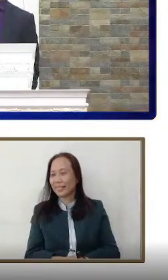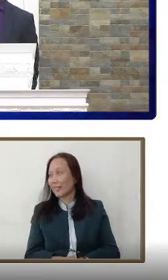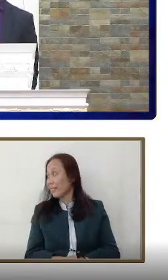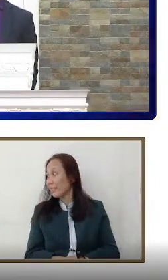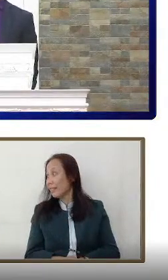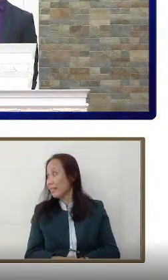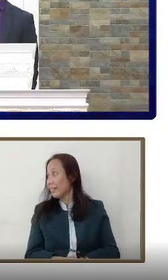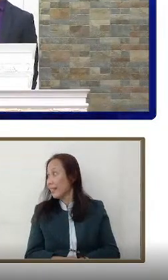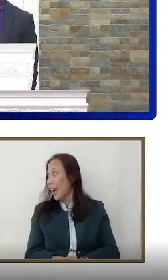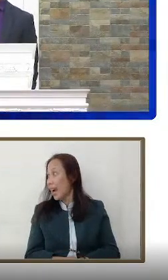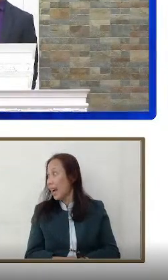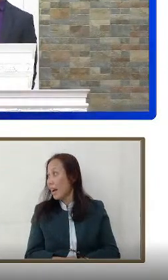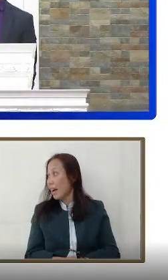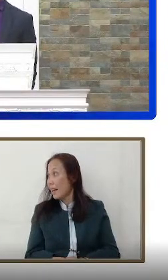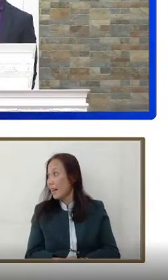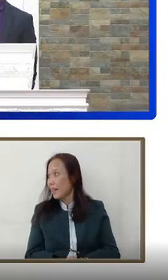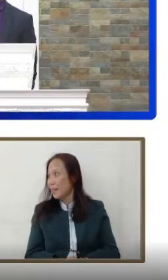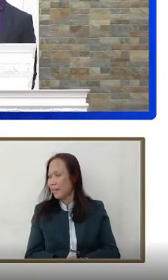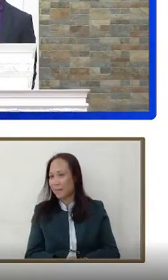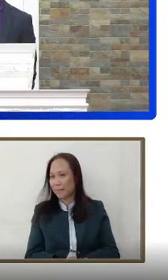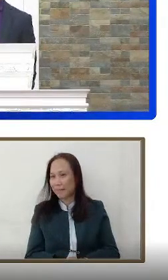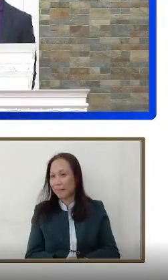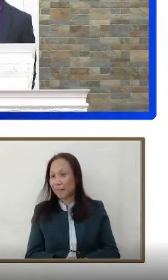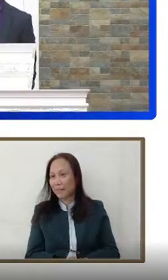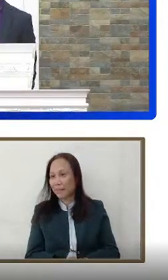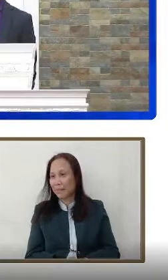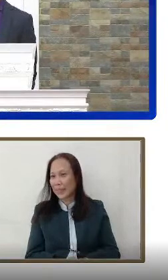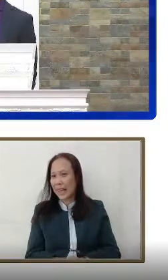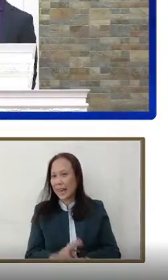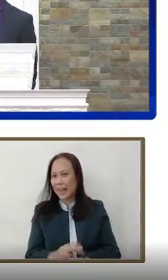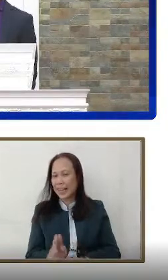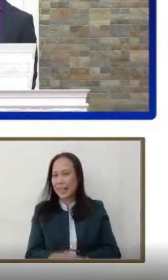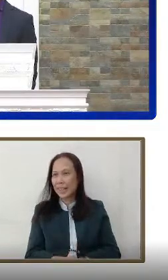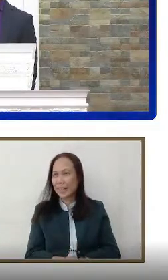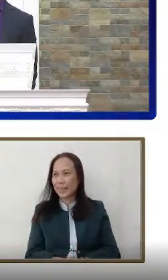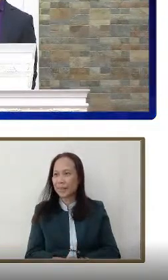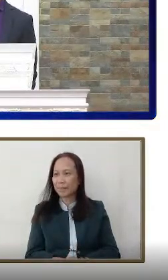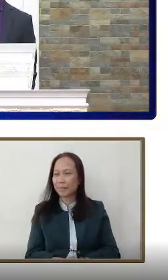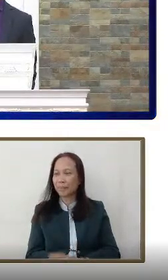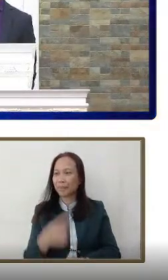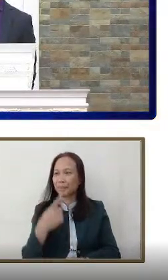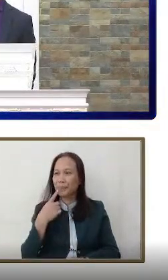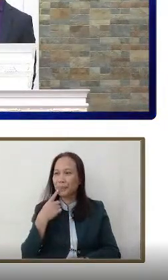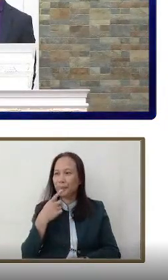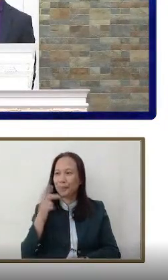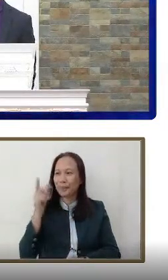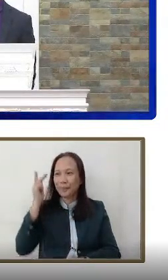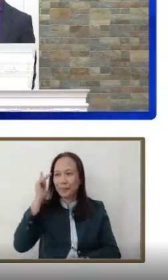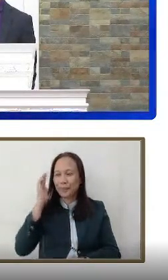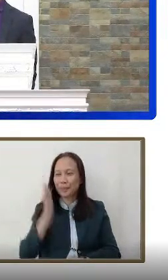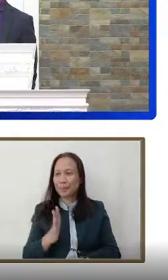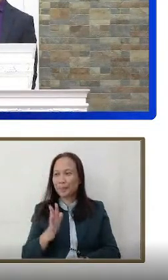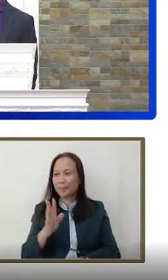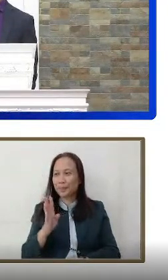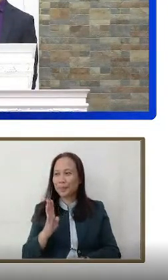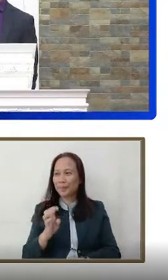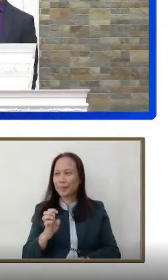Alright. Ayan, ha, Rick. Ha? Asahan mo na yan, Rick. Ha? Sabi ni Pastor Bernard, darating daw siya.